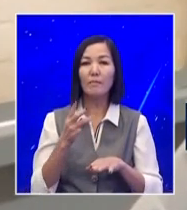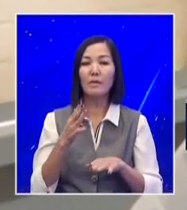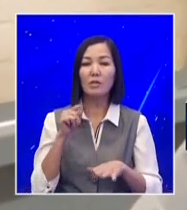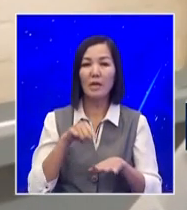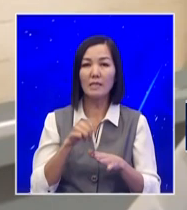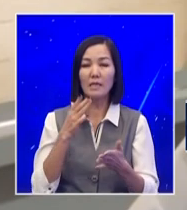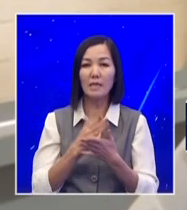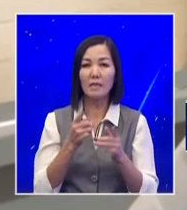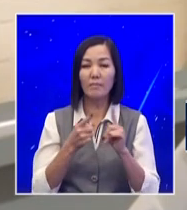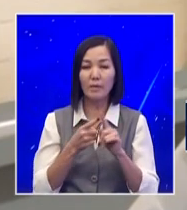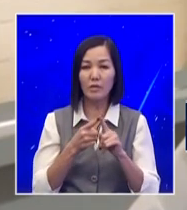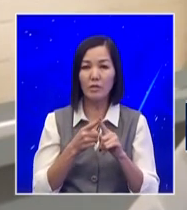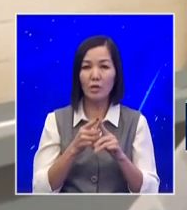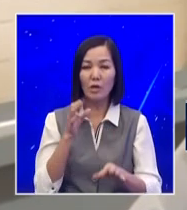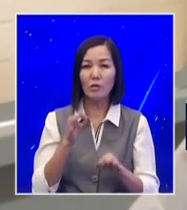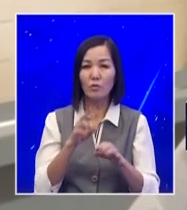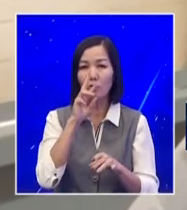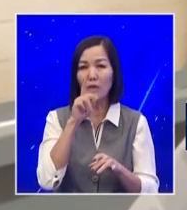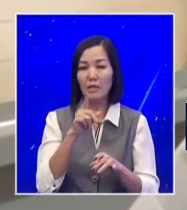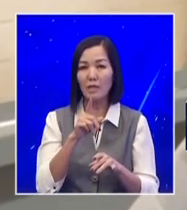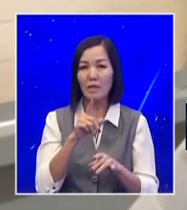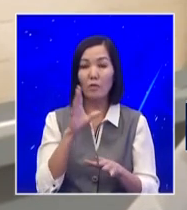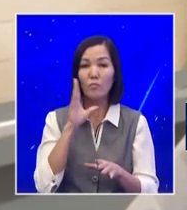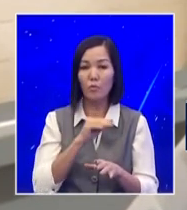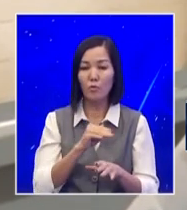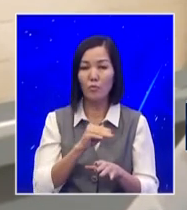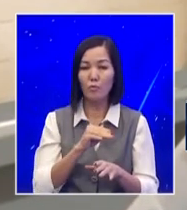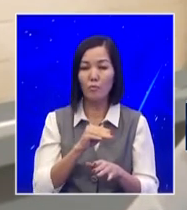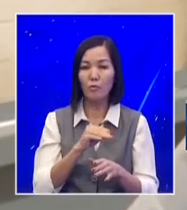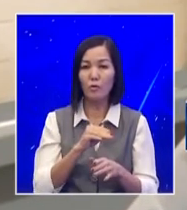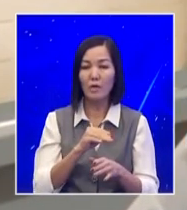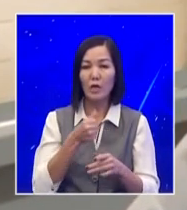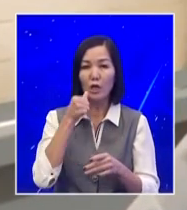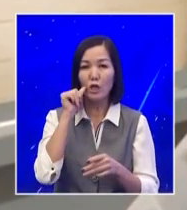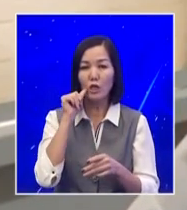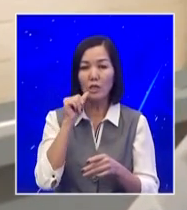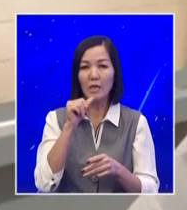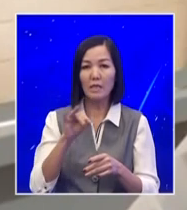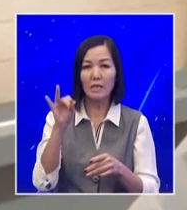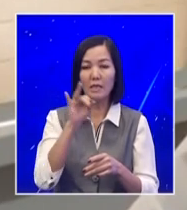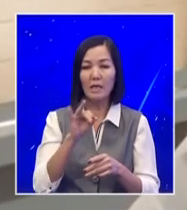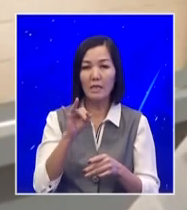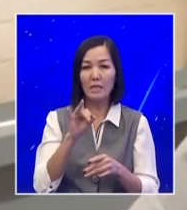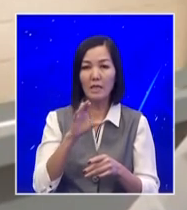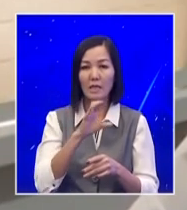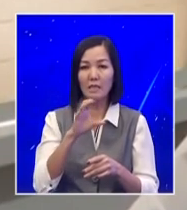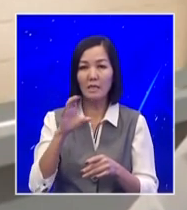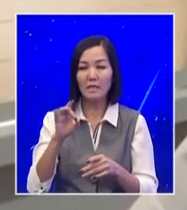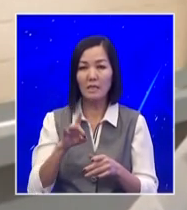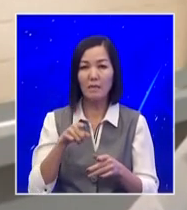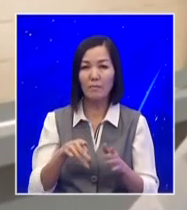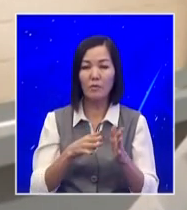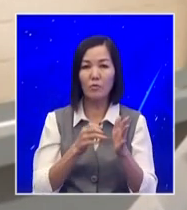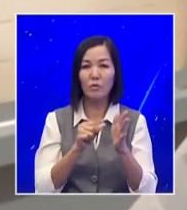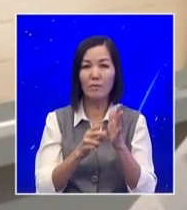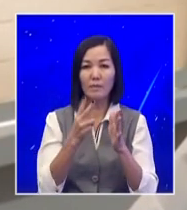ең негізгісі ол сот қателігінің болу мүмкіндігі. Күні кешегі СССР тарихын алып қарайық. Жалпы СССР-да 1962